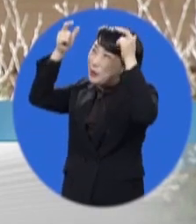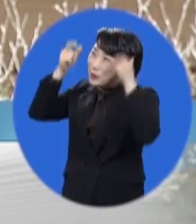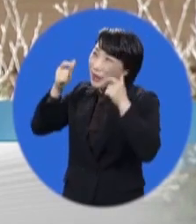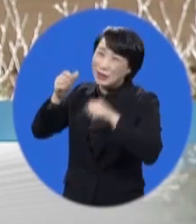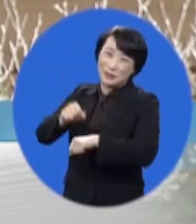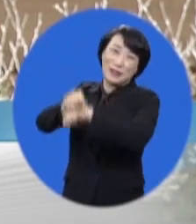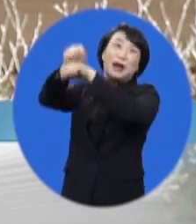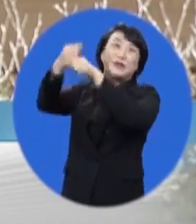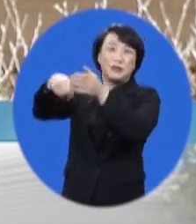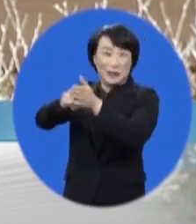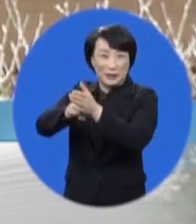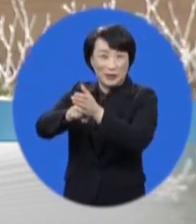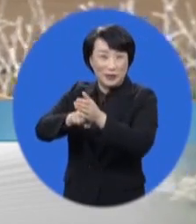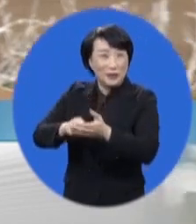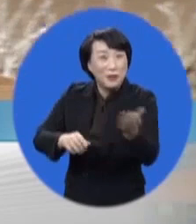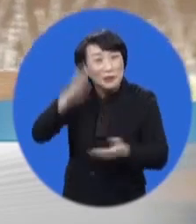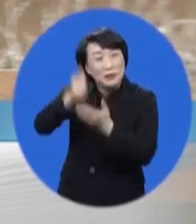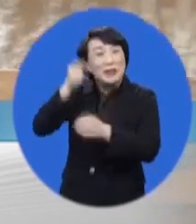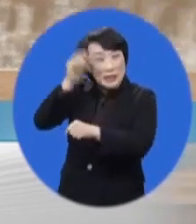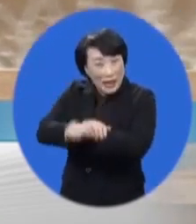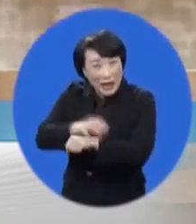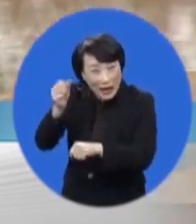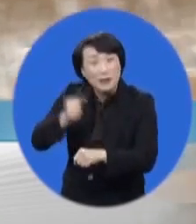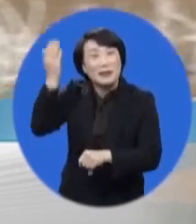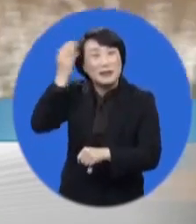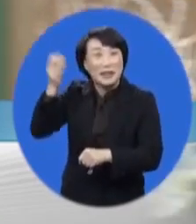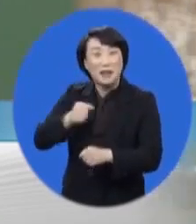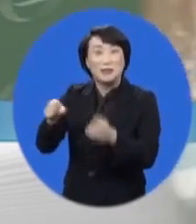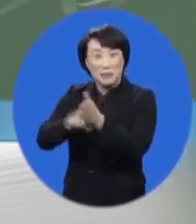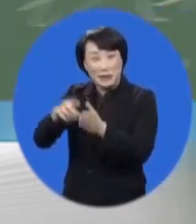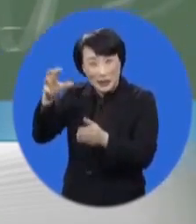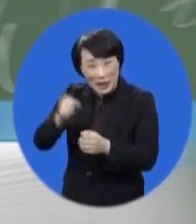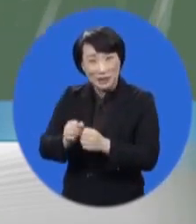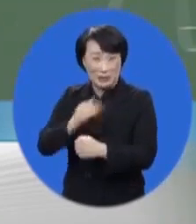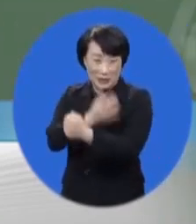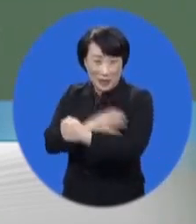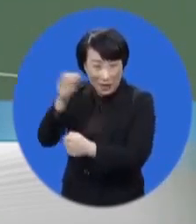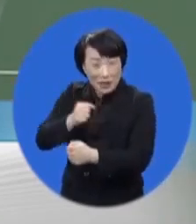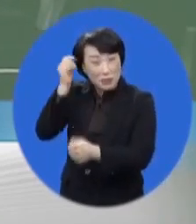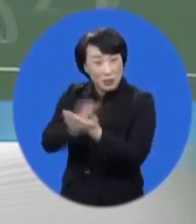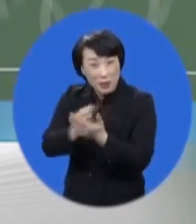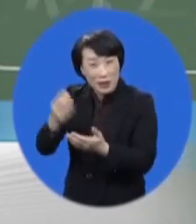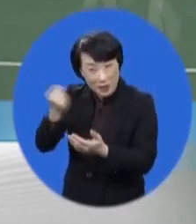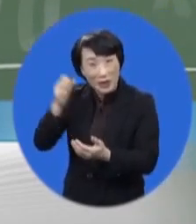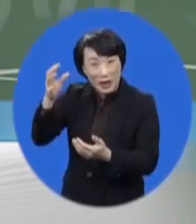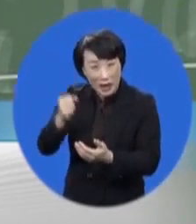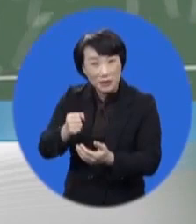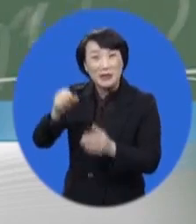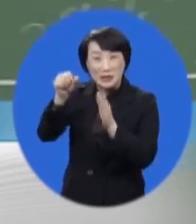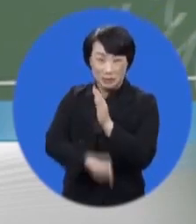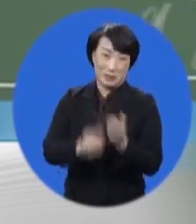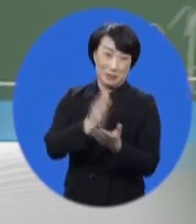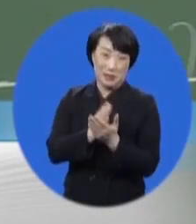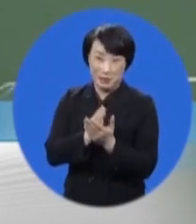면류관으로 두기 위해서 성령의 지혜로, 지식으로, 믿음으로, 능력으로, 분별력으로